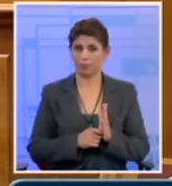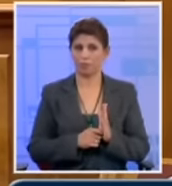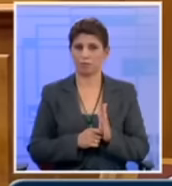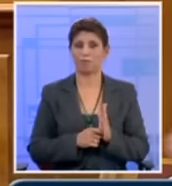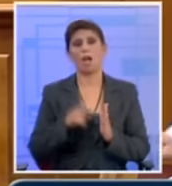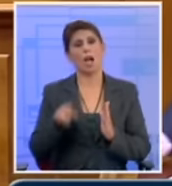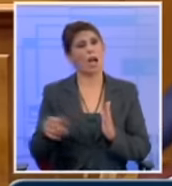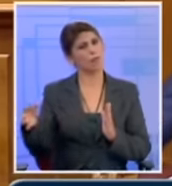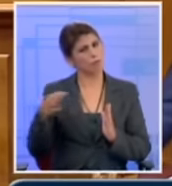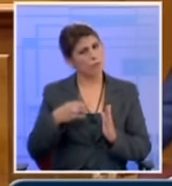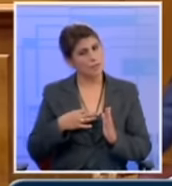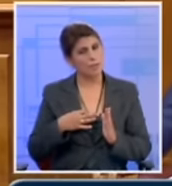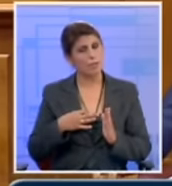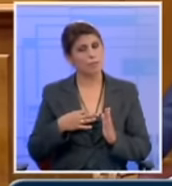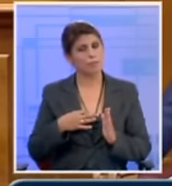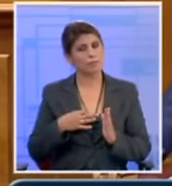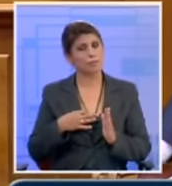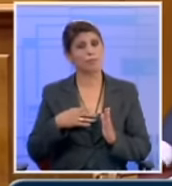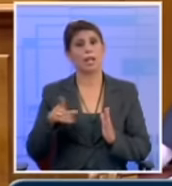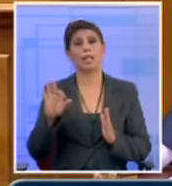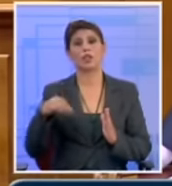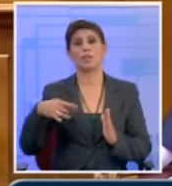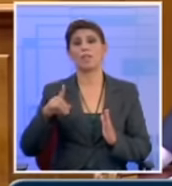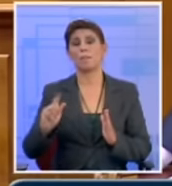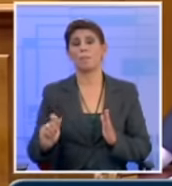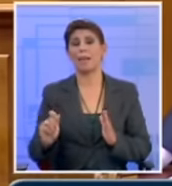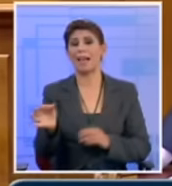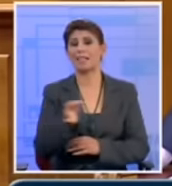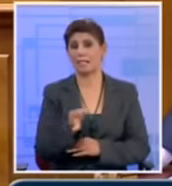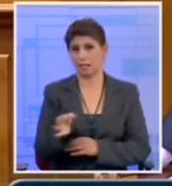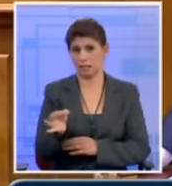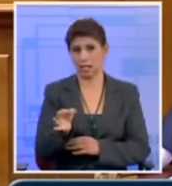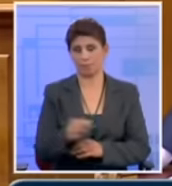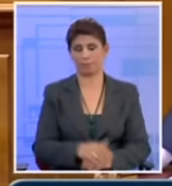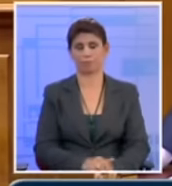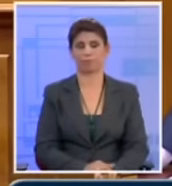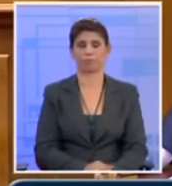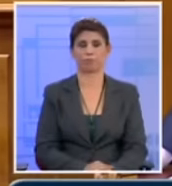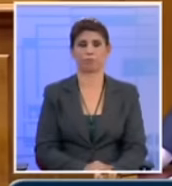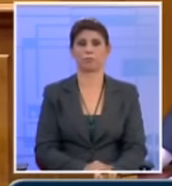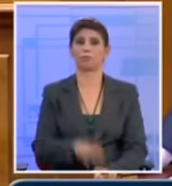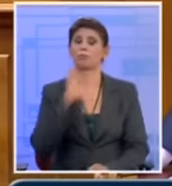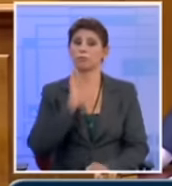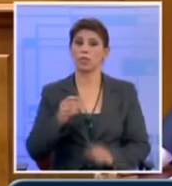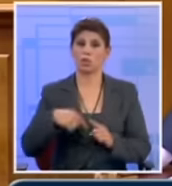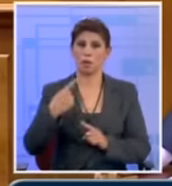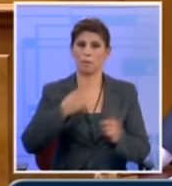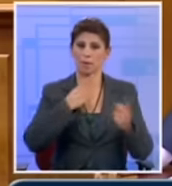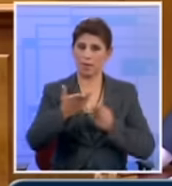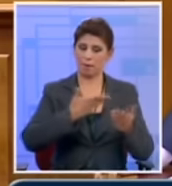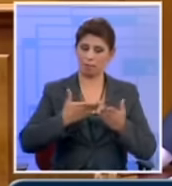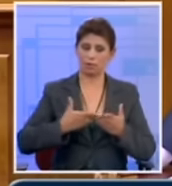και αυτό που είπατε για το ΦΠΑ στα νησιά. Και πράγματι στον επόμενο διαπραγματευτικό